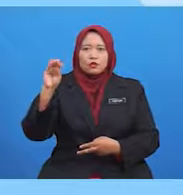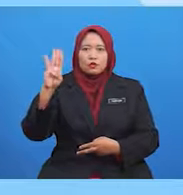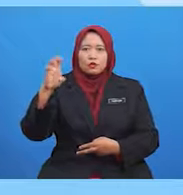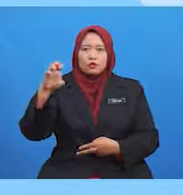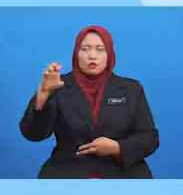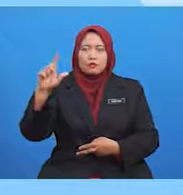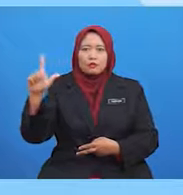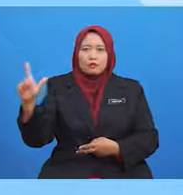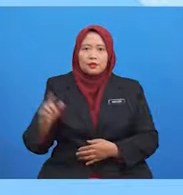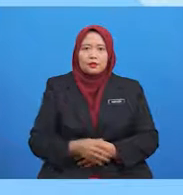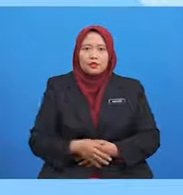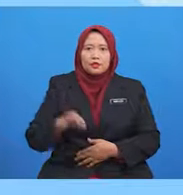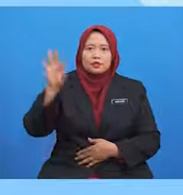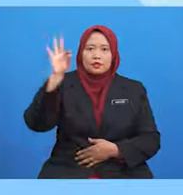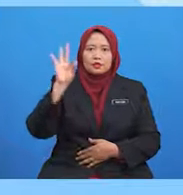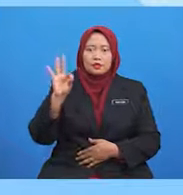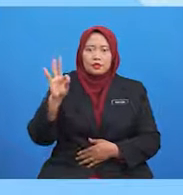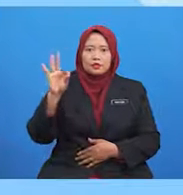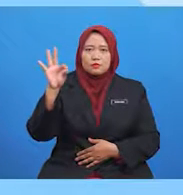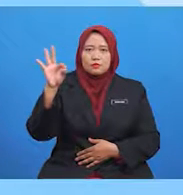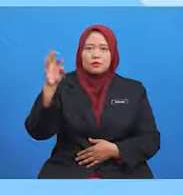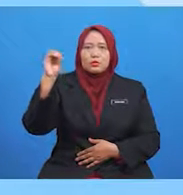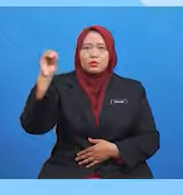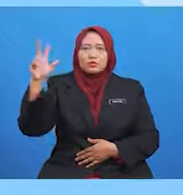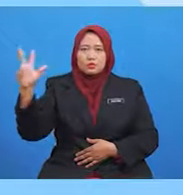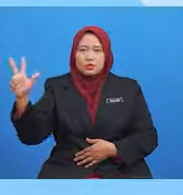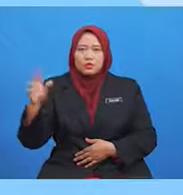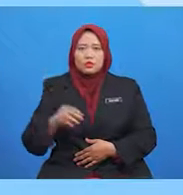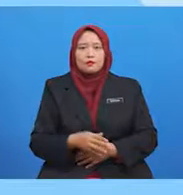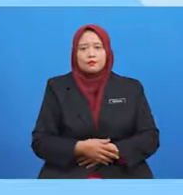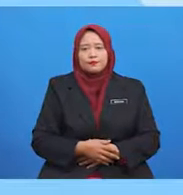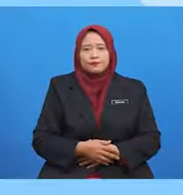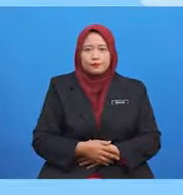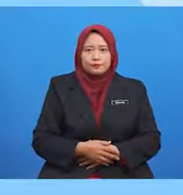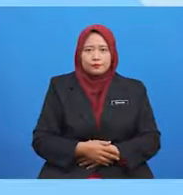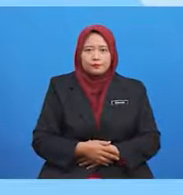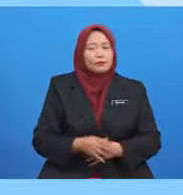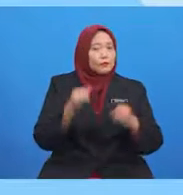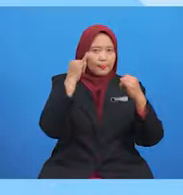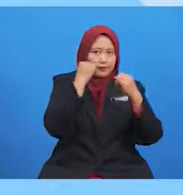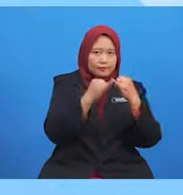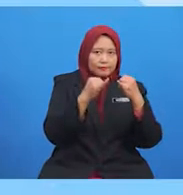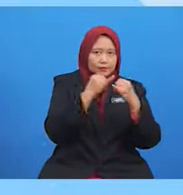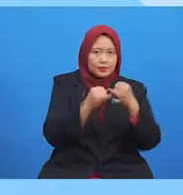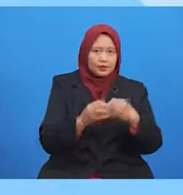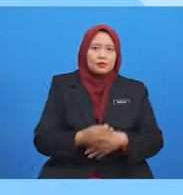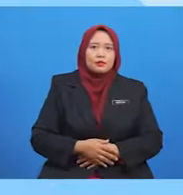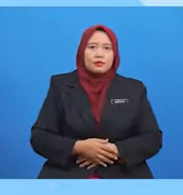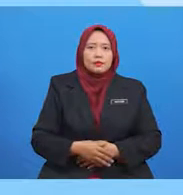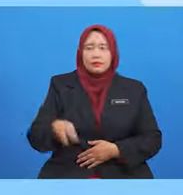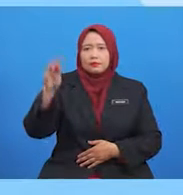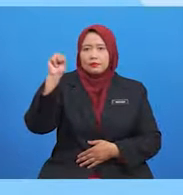1903 bagi penemuan keradioaktifan. Dan yang terakhir ialah Mary